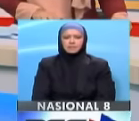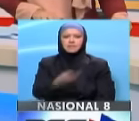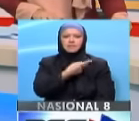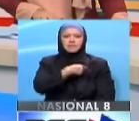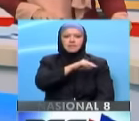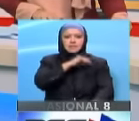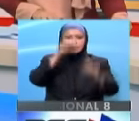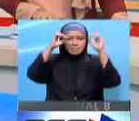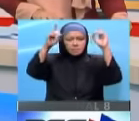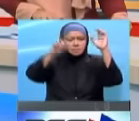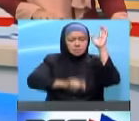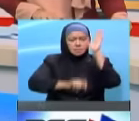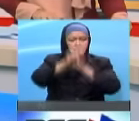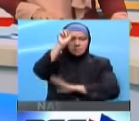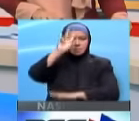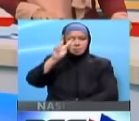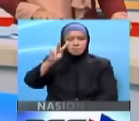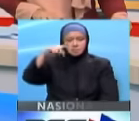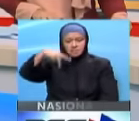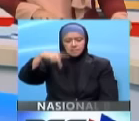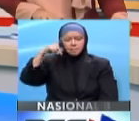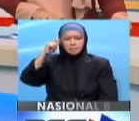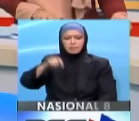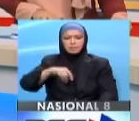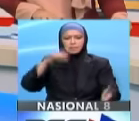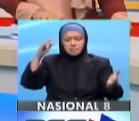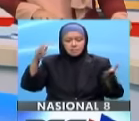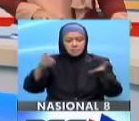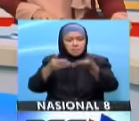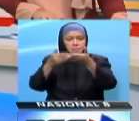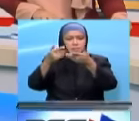Kementerian Pendidikan Tinggi KPT memperkenalkan dasar